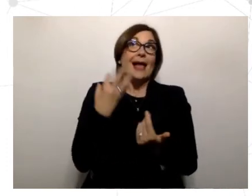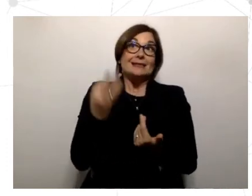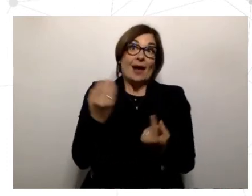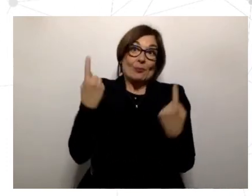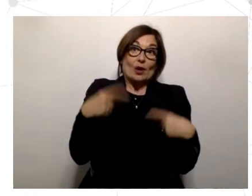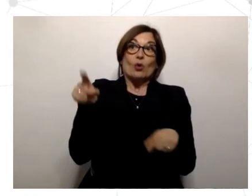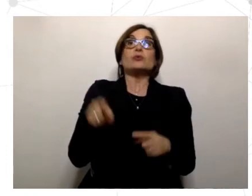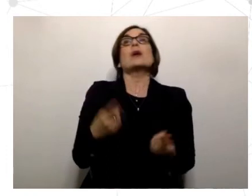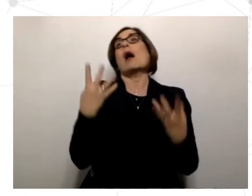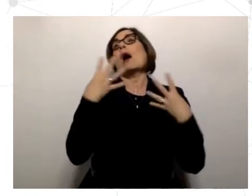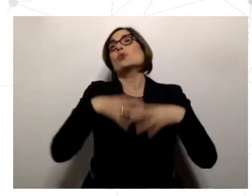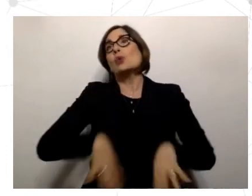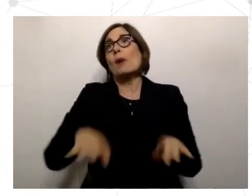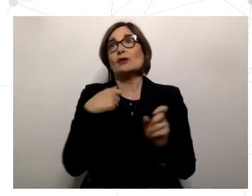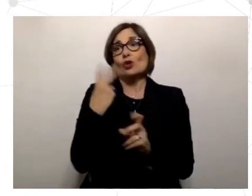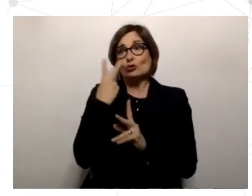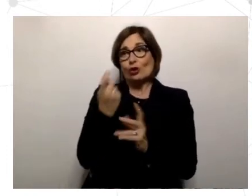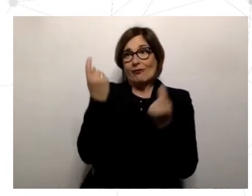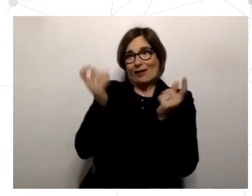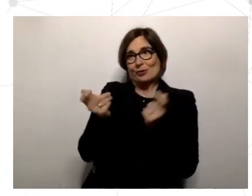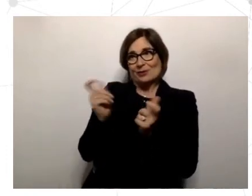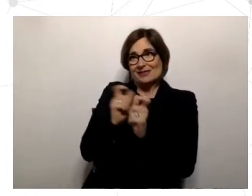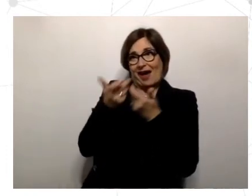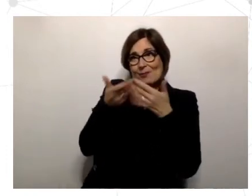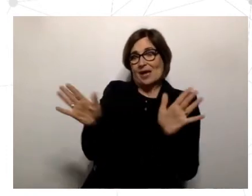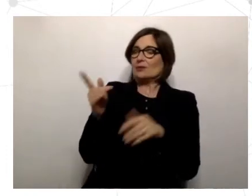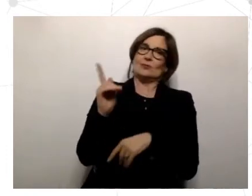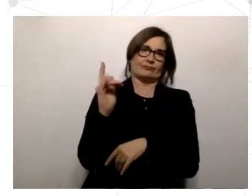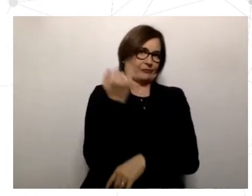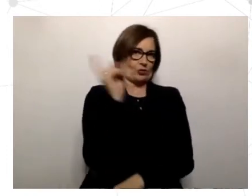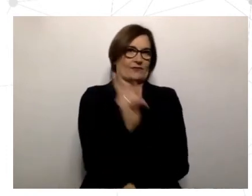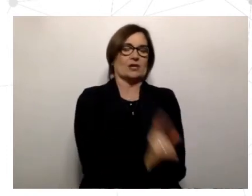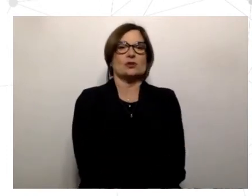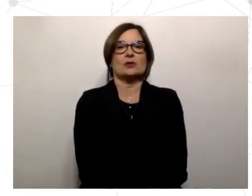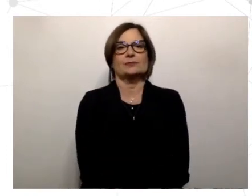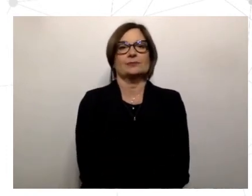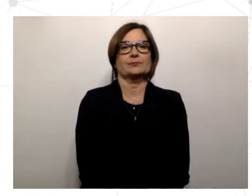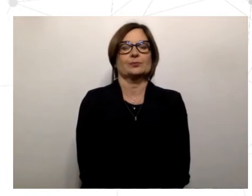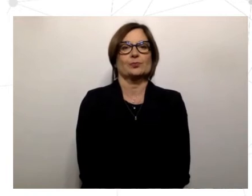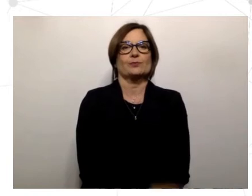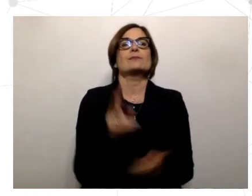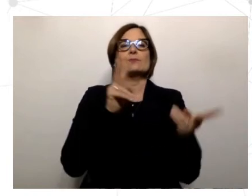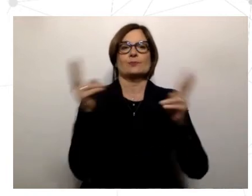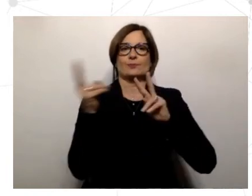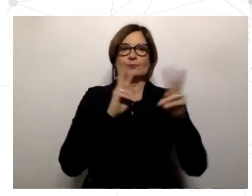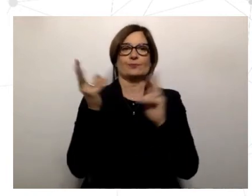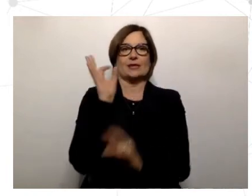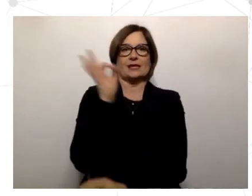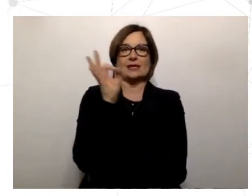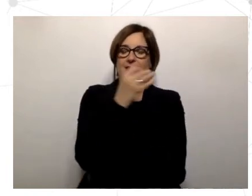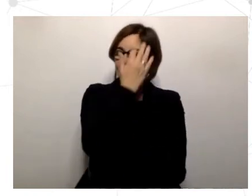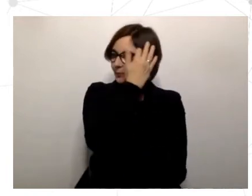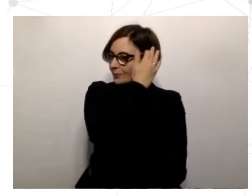scontato trovare questo tipo di sensibilità. the disability movement